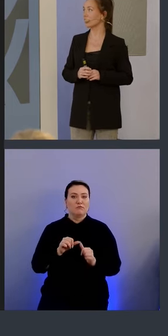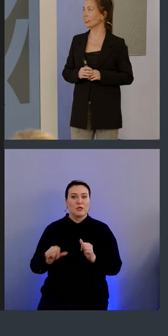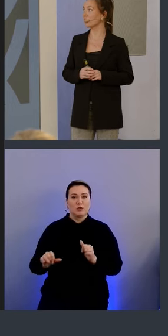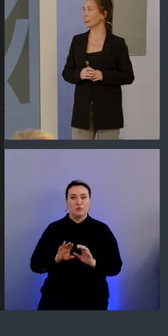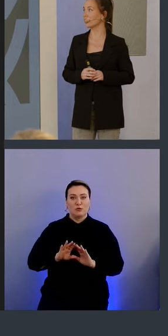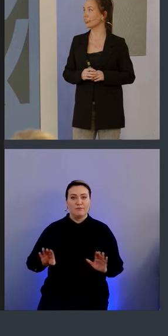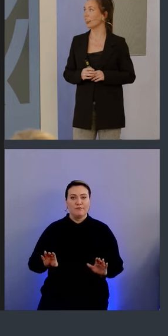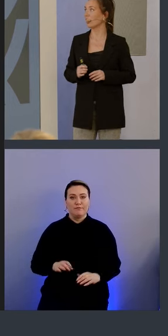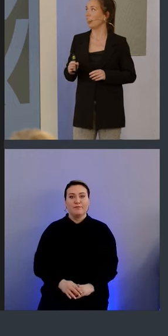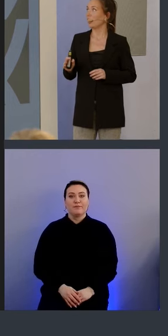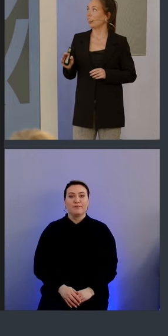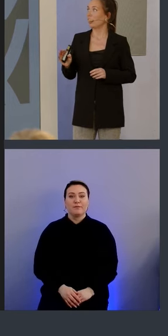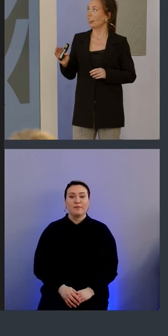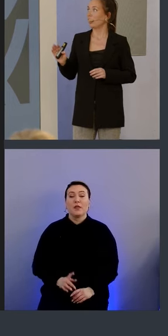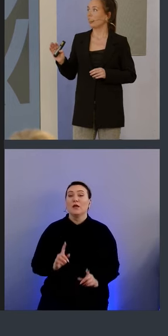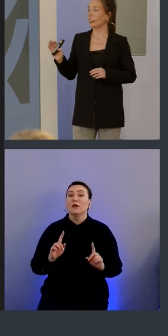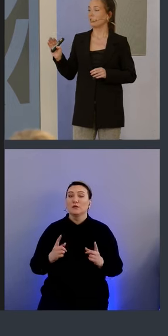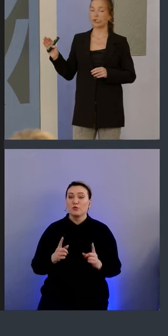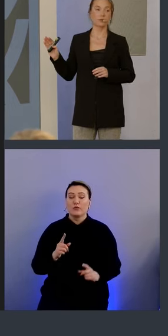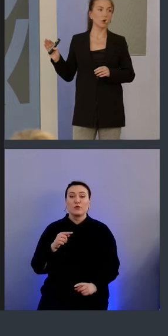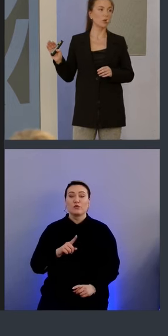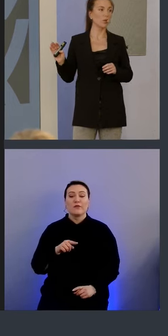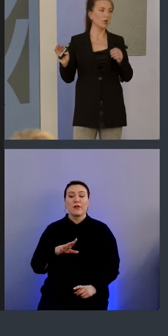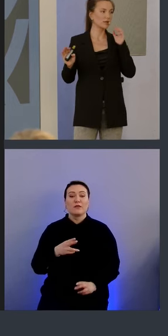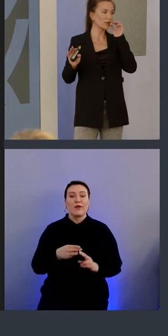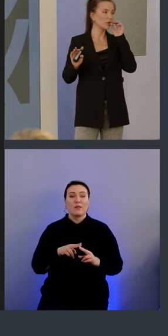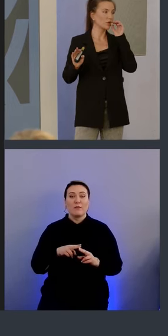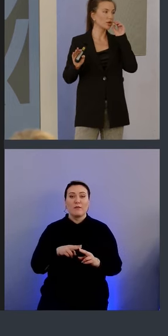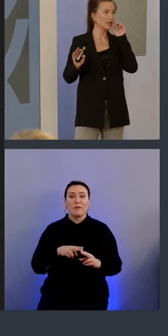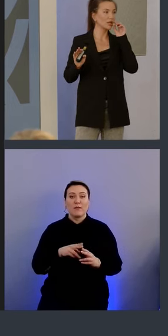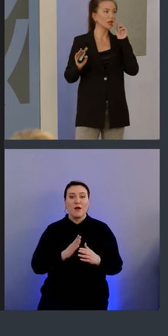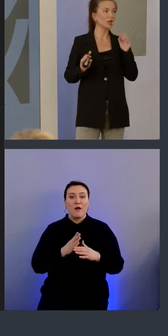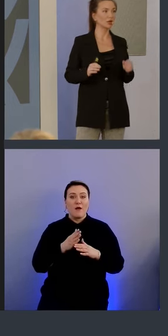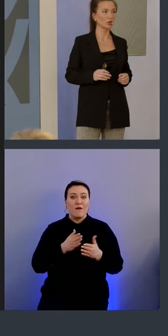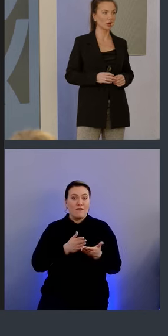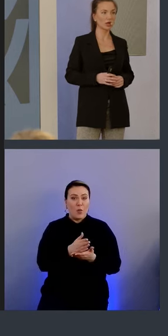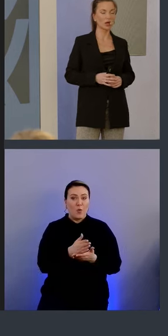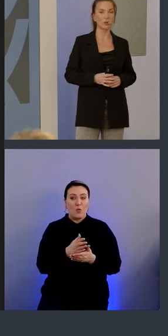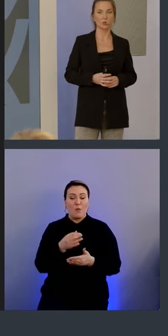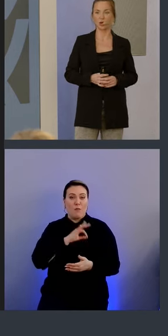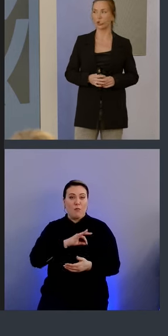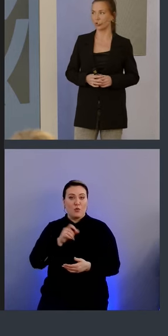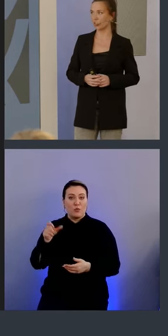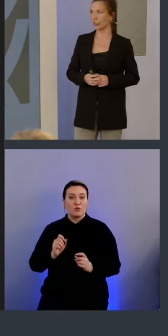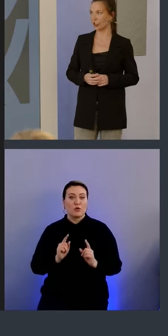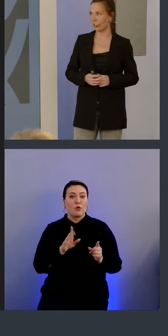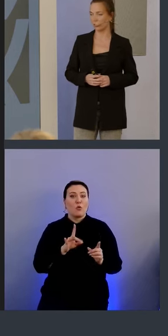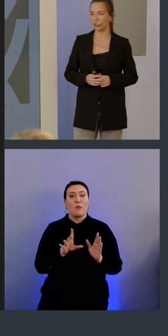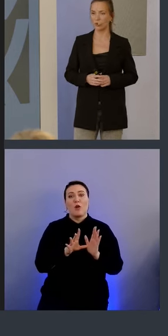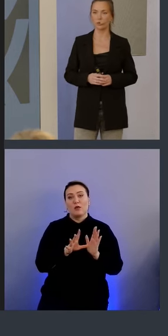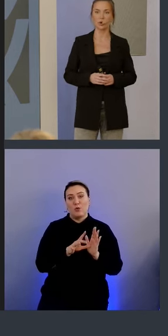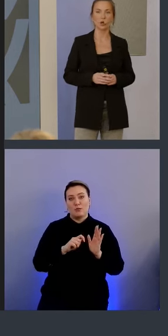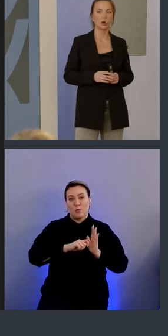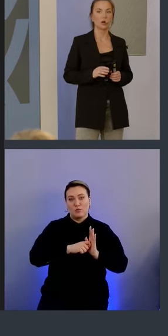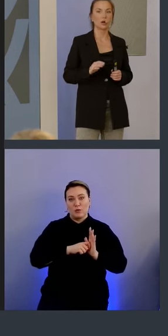счет того, что в этом флоу пользователь может зайти только по электронным ключам.